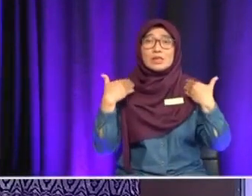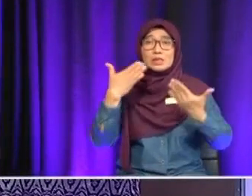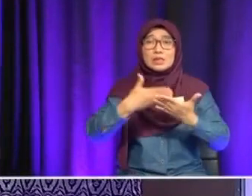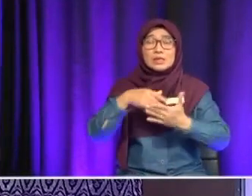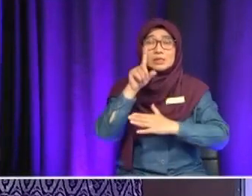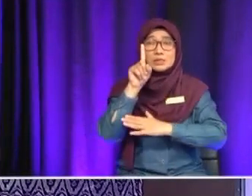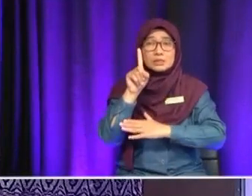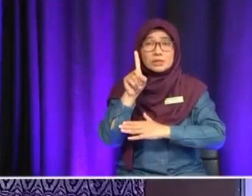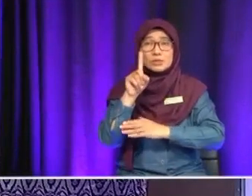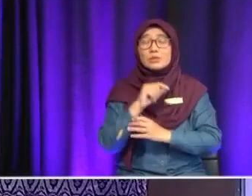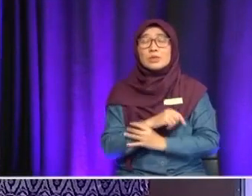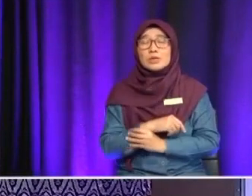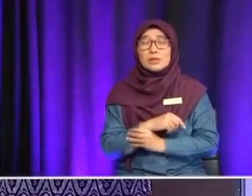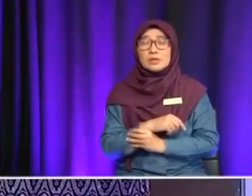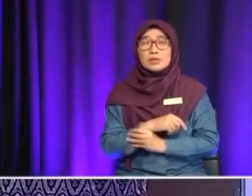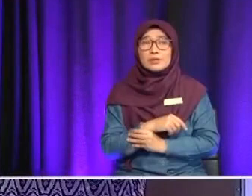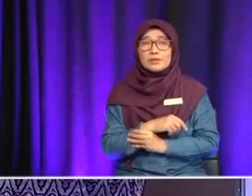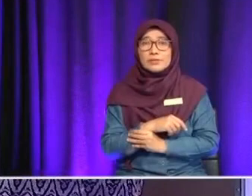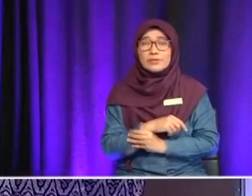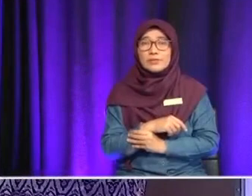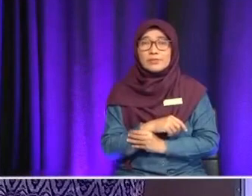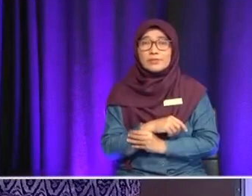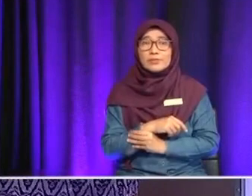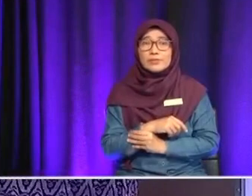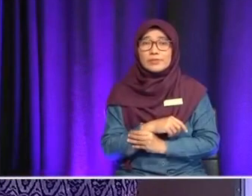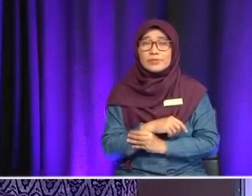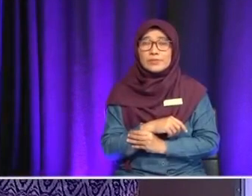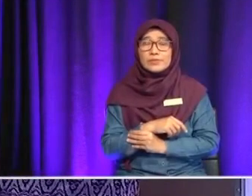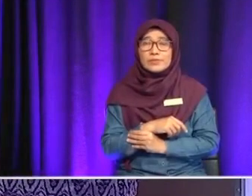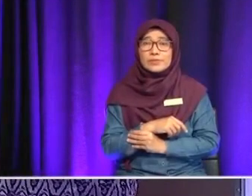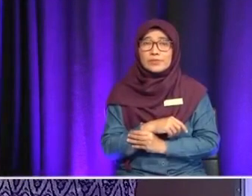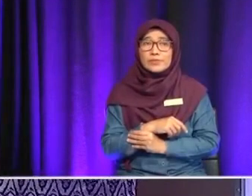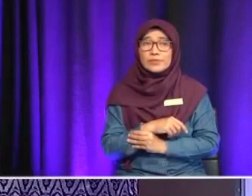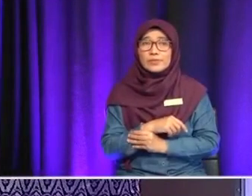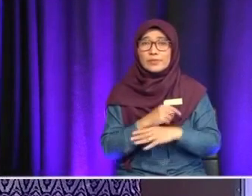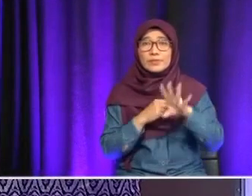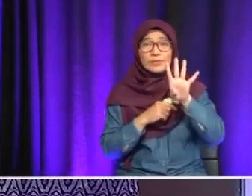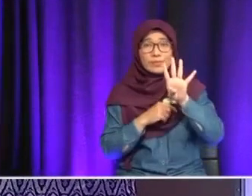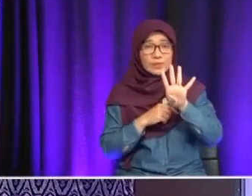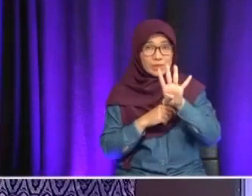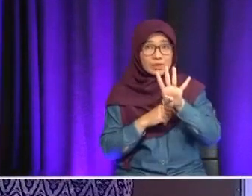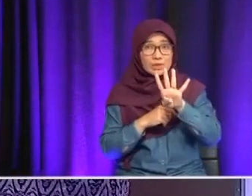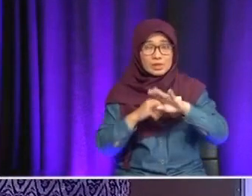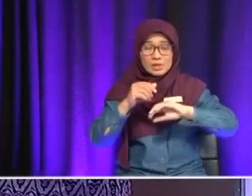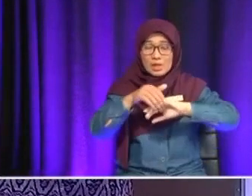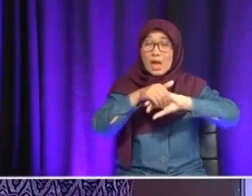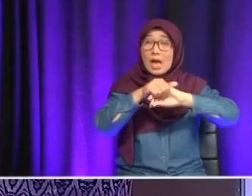akan ustazah cuba sampaikan pada hari ini, iaitu yang keempat, akad